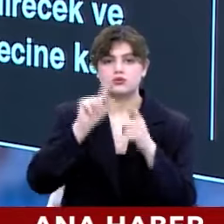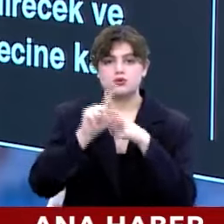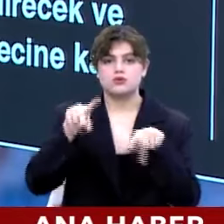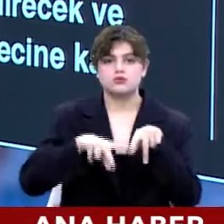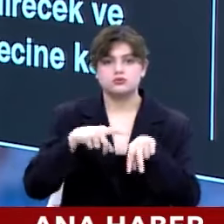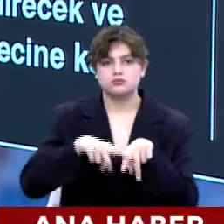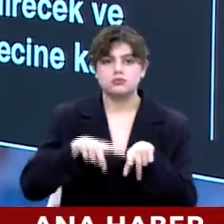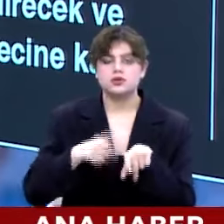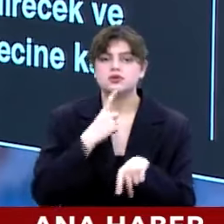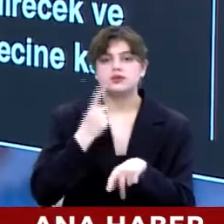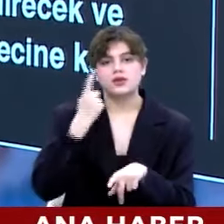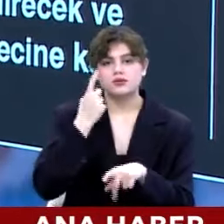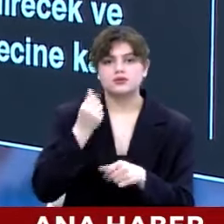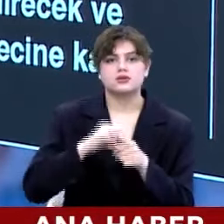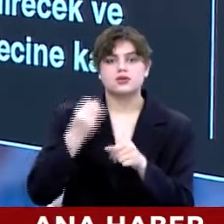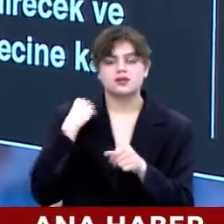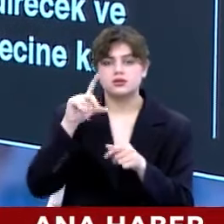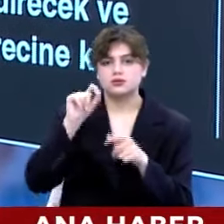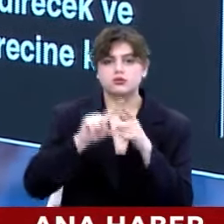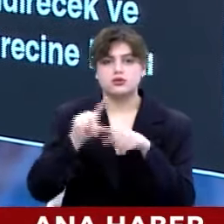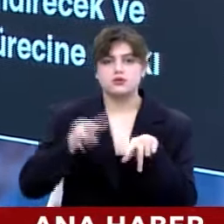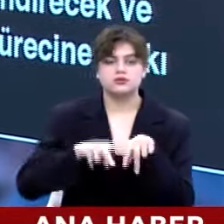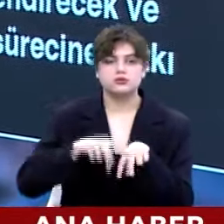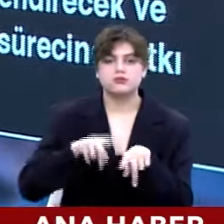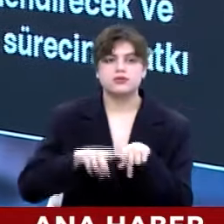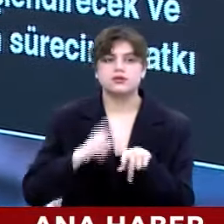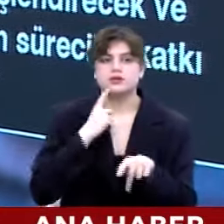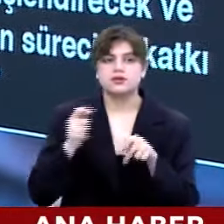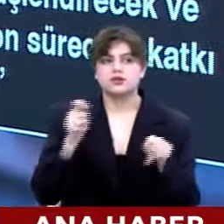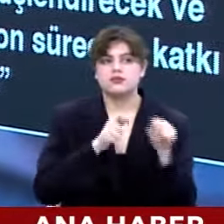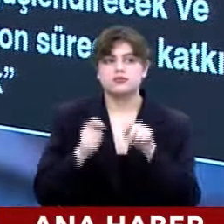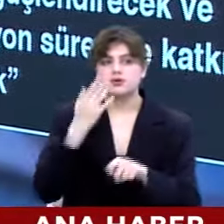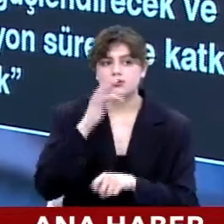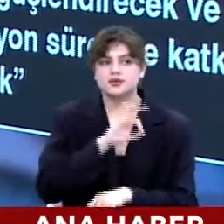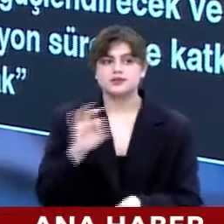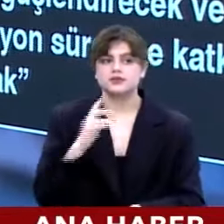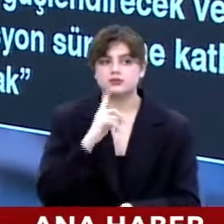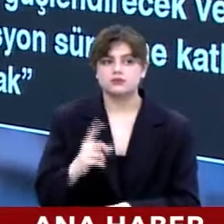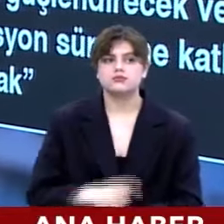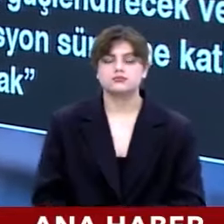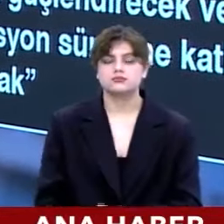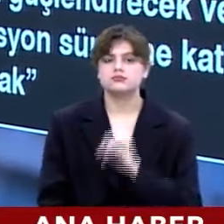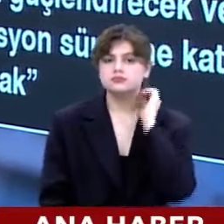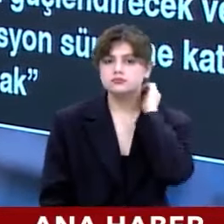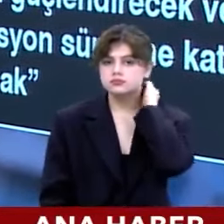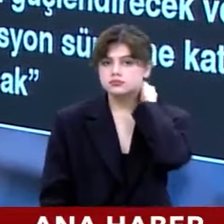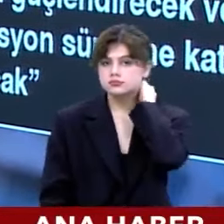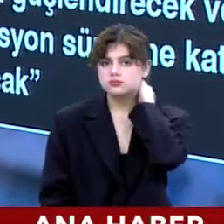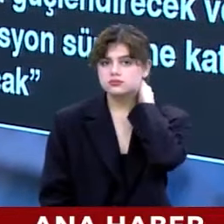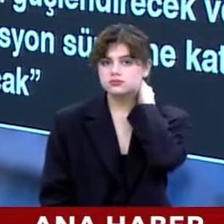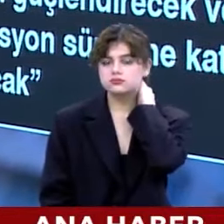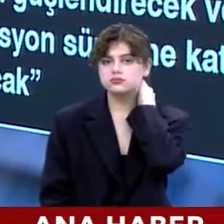örneğin. Örneğin kamuda yeni lojman tesisi yapılmayacak. Yeni lojman ve sosyal tesis